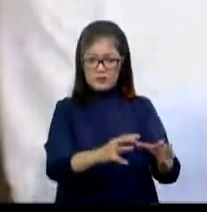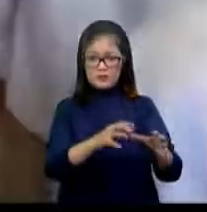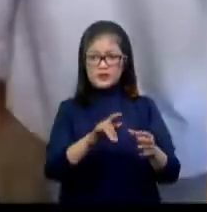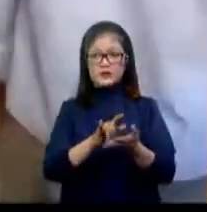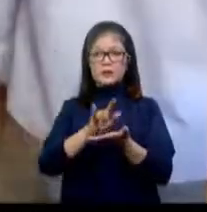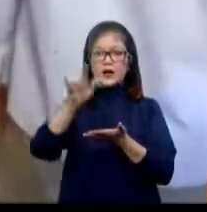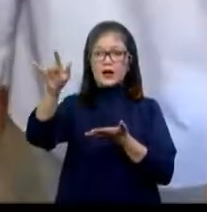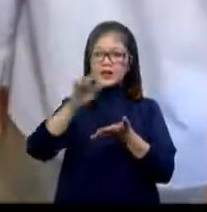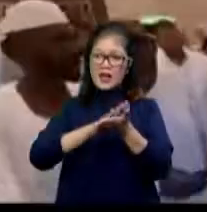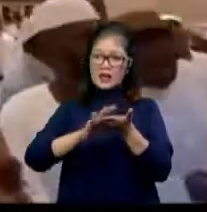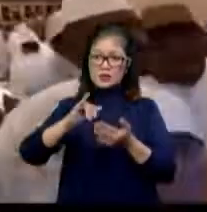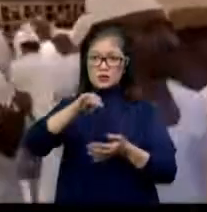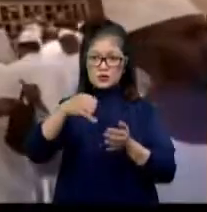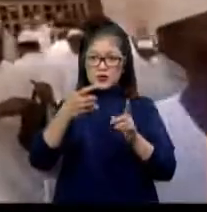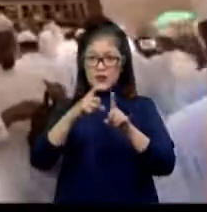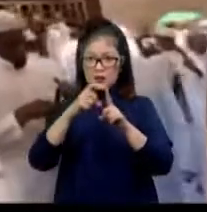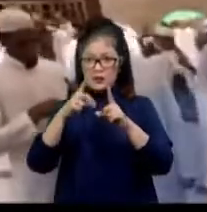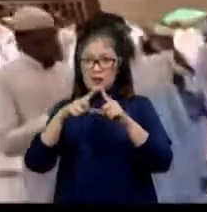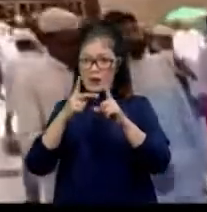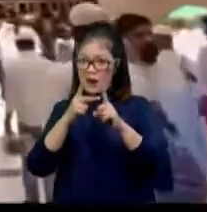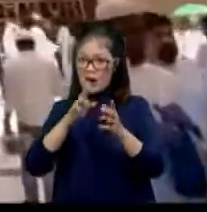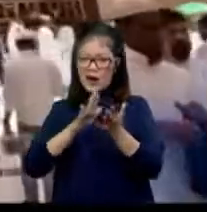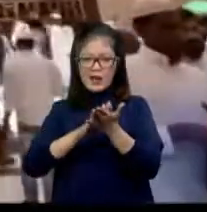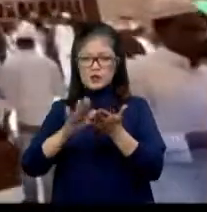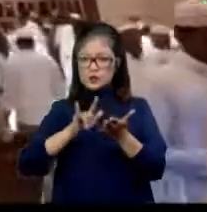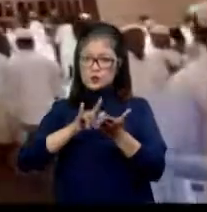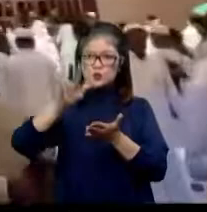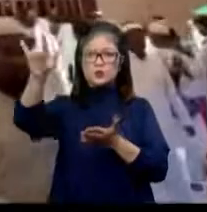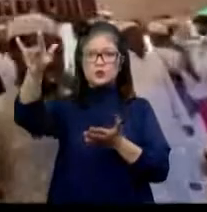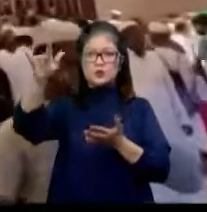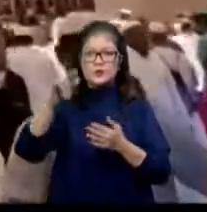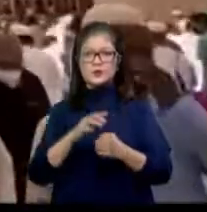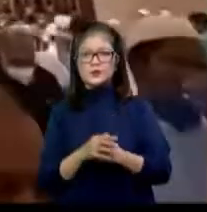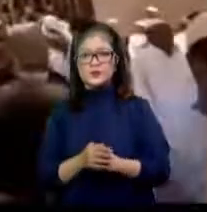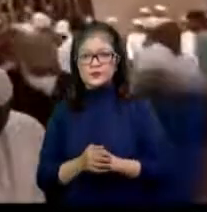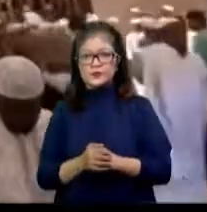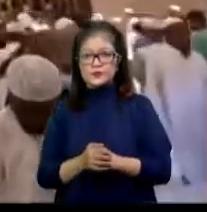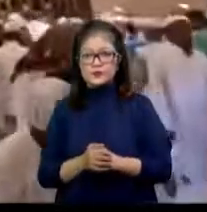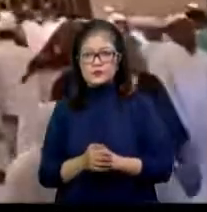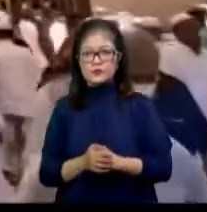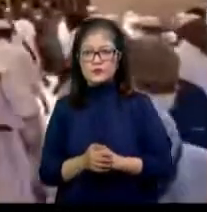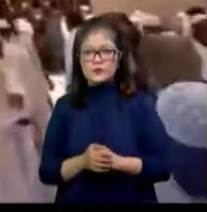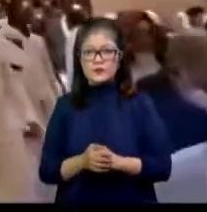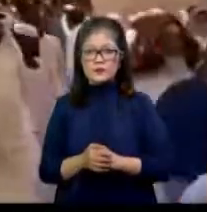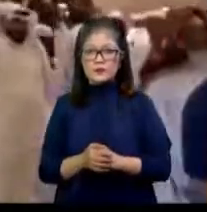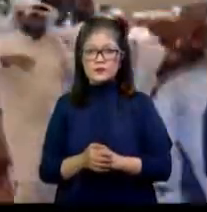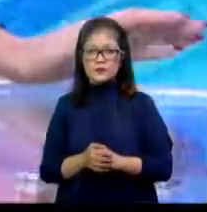langsung ke Jeddah, Arab Saudi. Dari Madinah, Arab Saudi, Ahmad Sudraji, iNews, melaporkan.